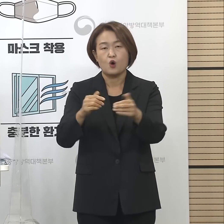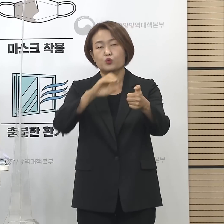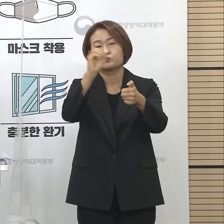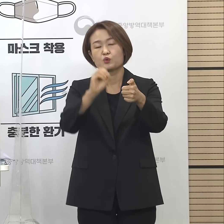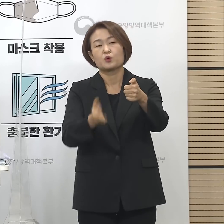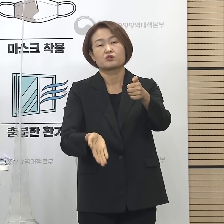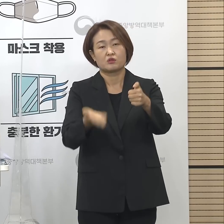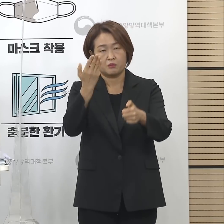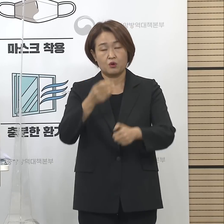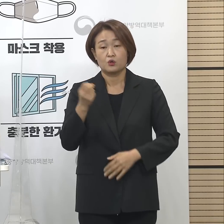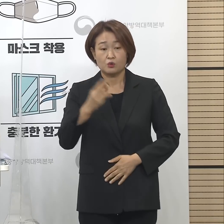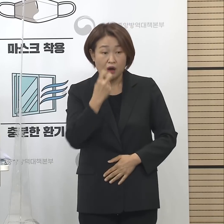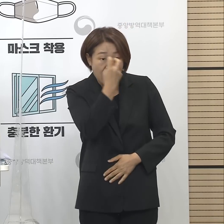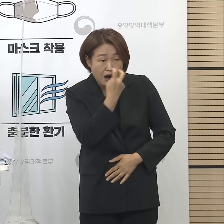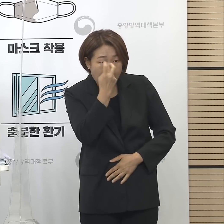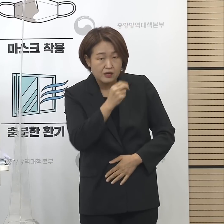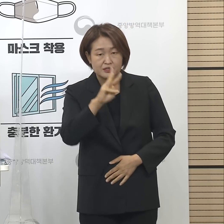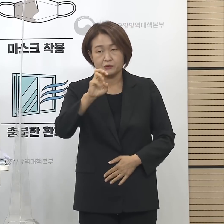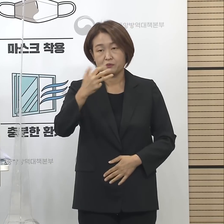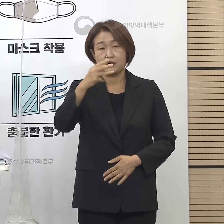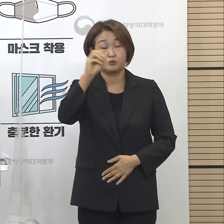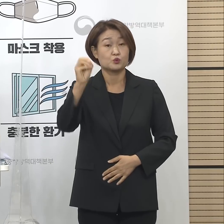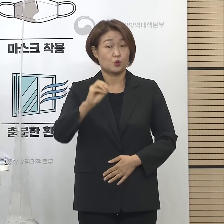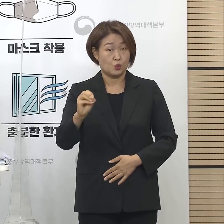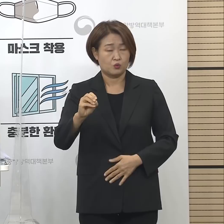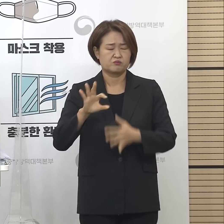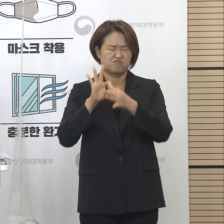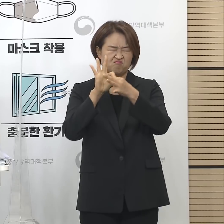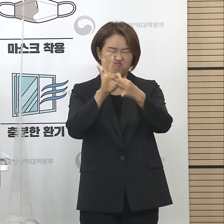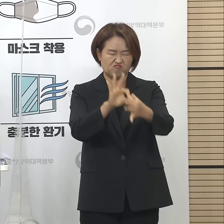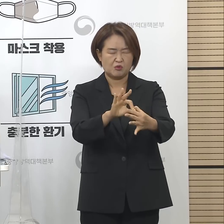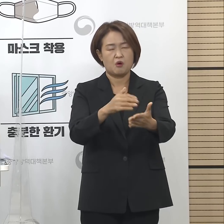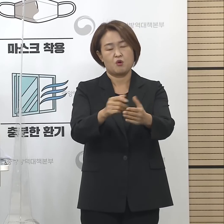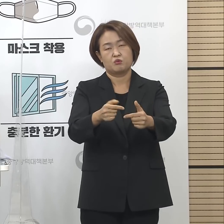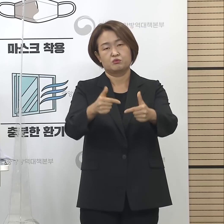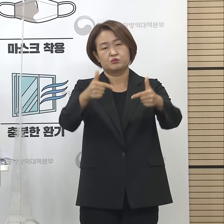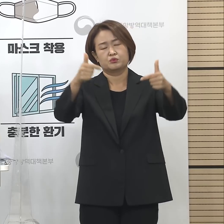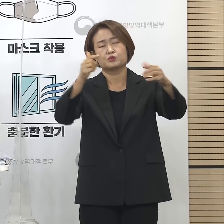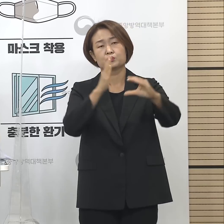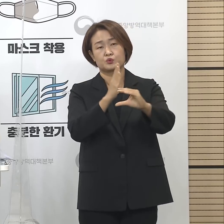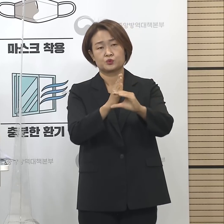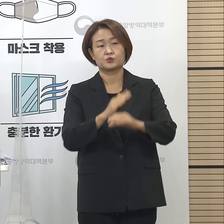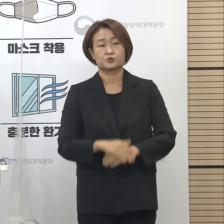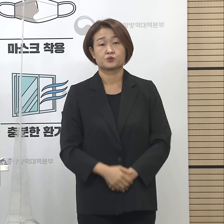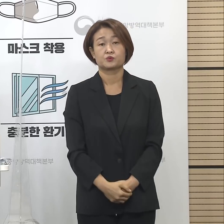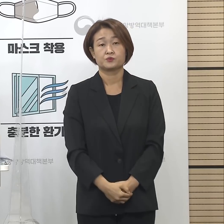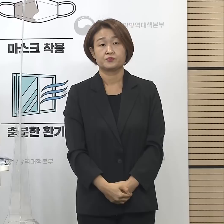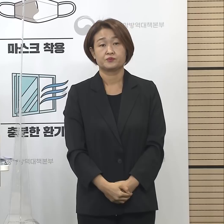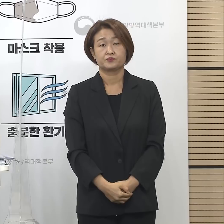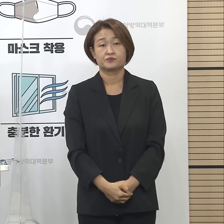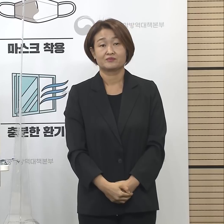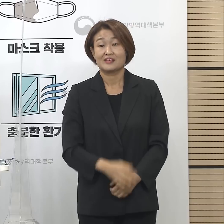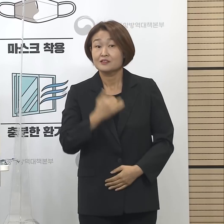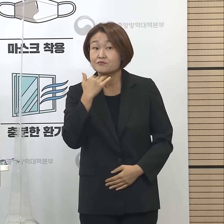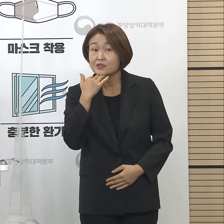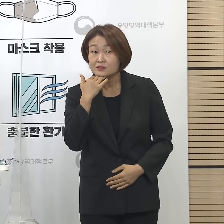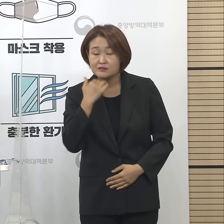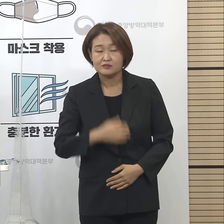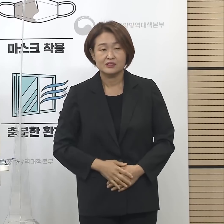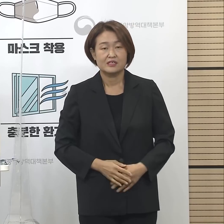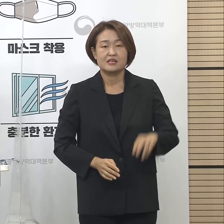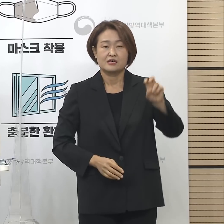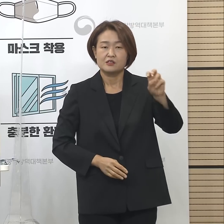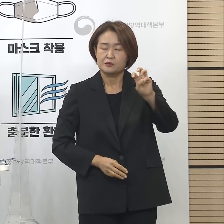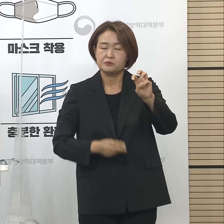넘고 조사 중인 비율이 38%로 지속적으로 증가세를 유지하고 있습니다. 연령별로는 여전히